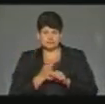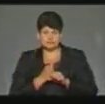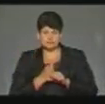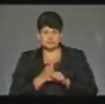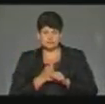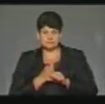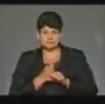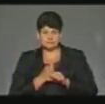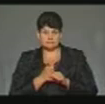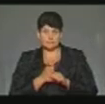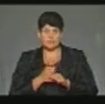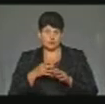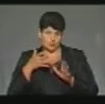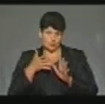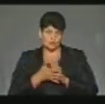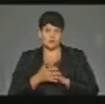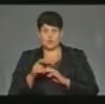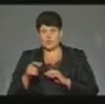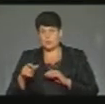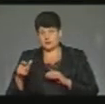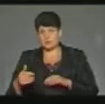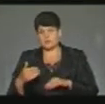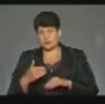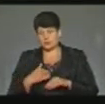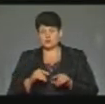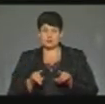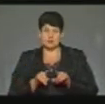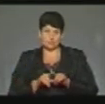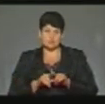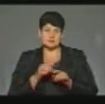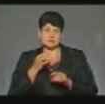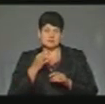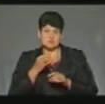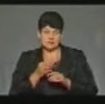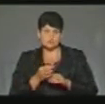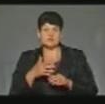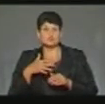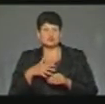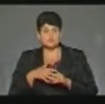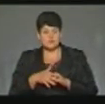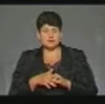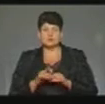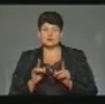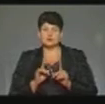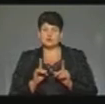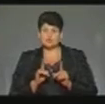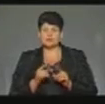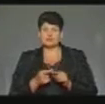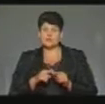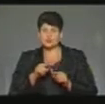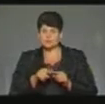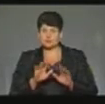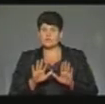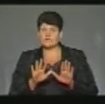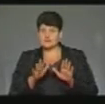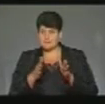Цілком розумію громадян і хочу також запевнити, щоб вони поставили з розумінням, оскільки в даному